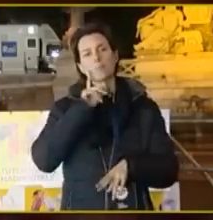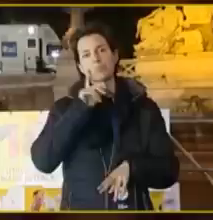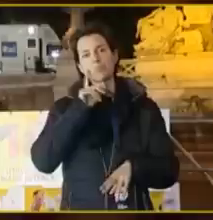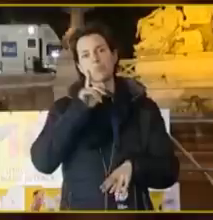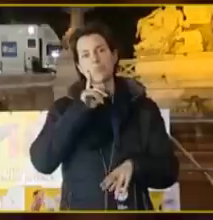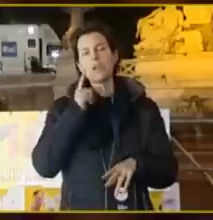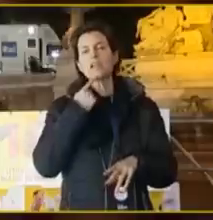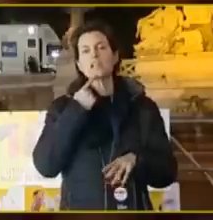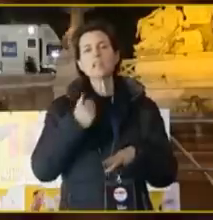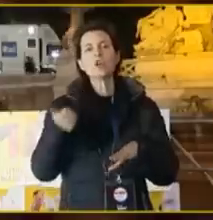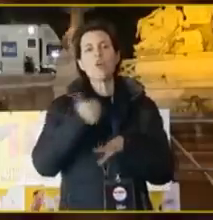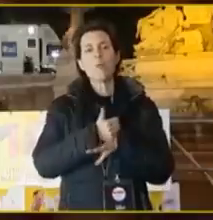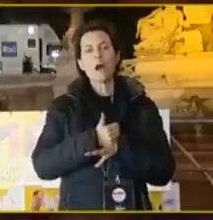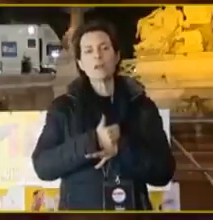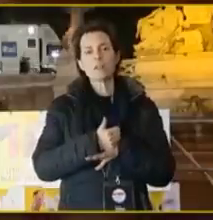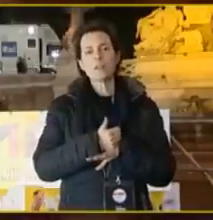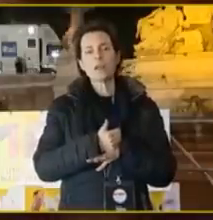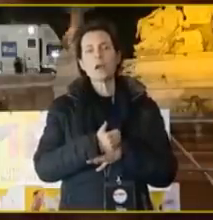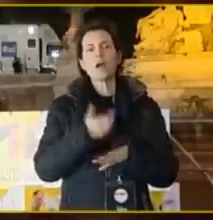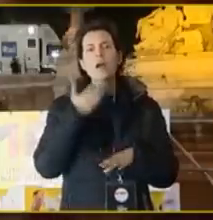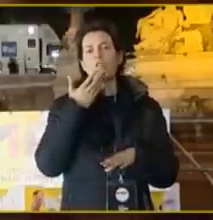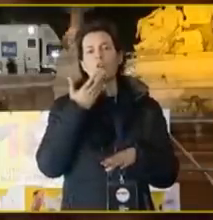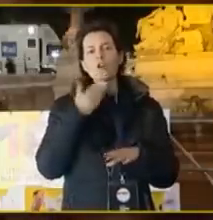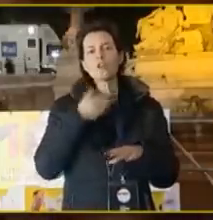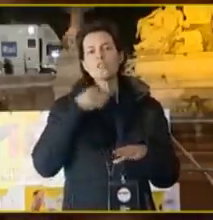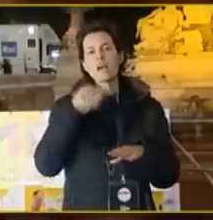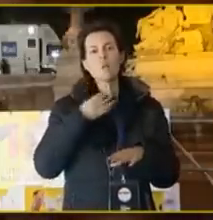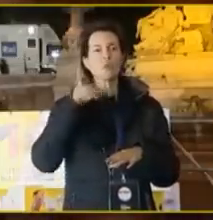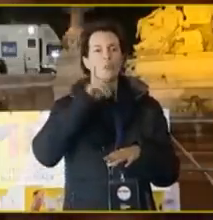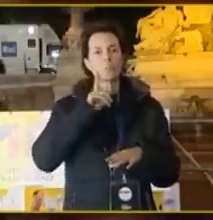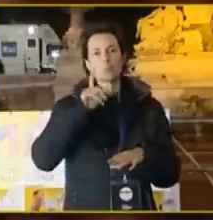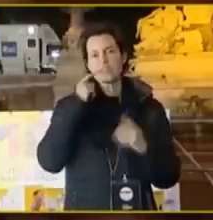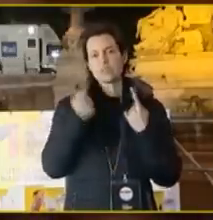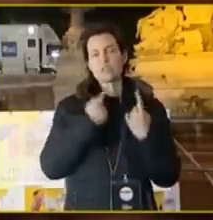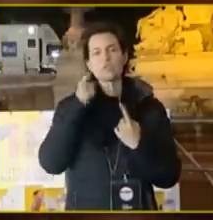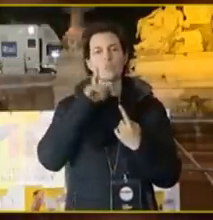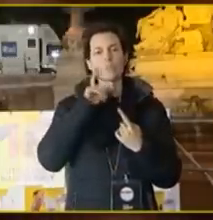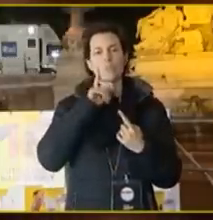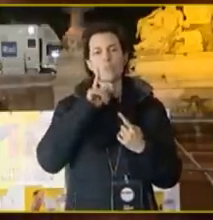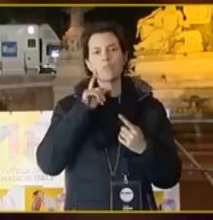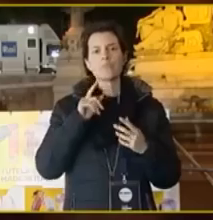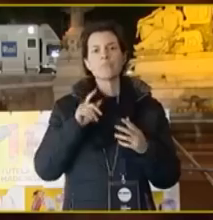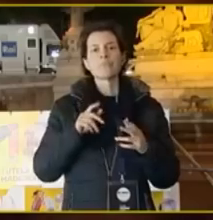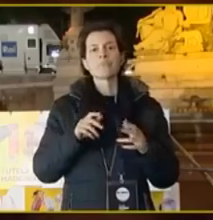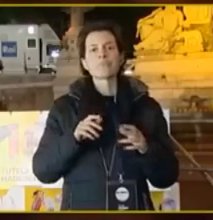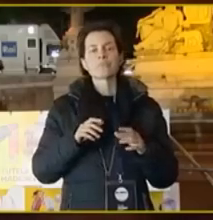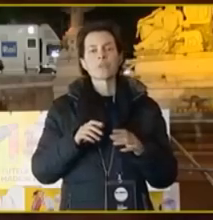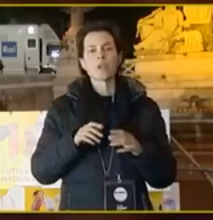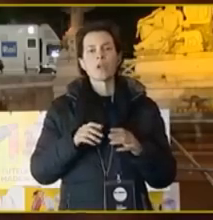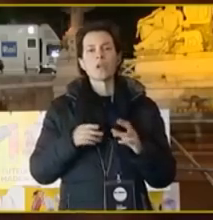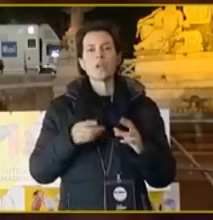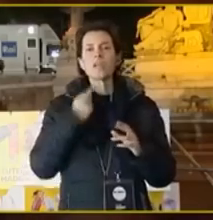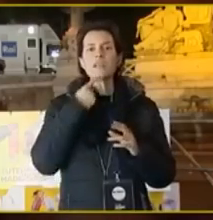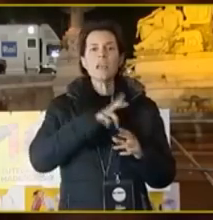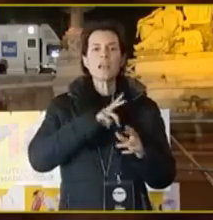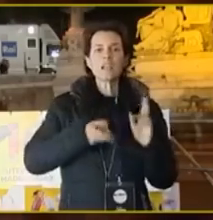che comandano, quelli che si candidano a governare sono sempre gli stessi da 20 anni. La mobilità sociale non esiste. I più ricchi di